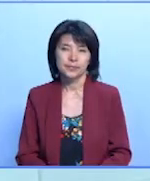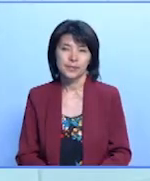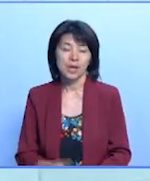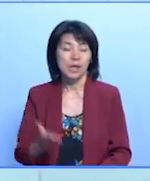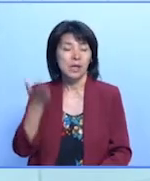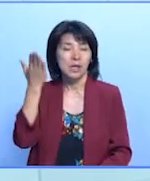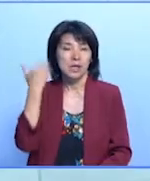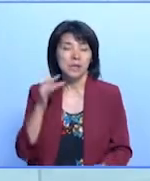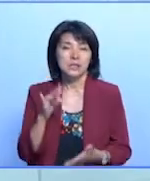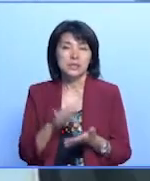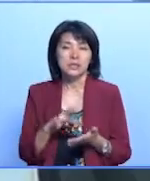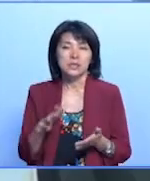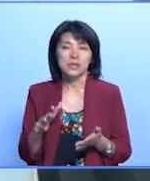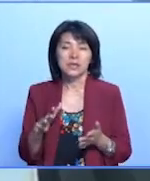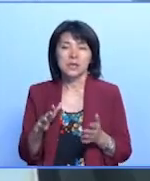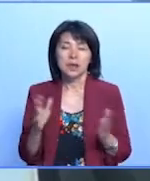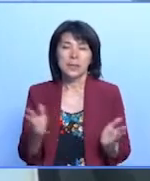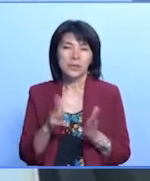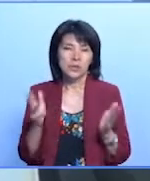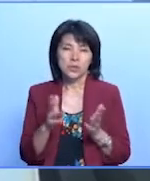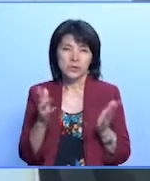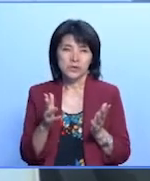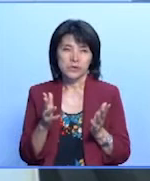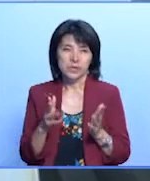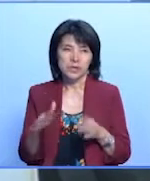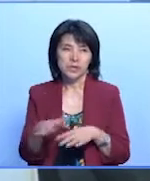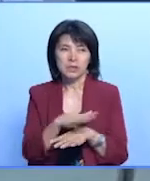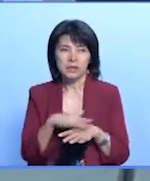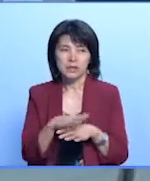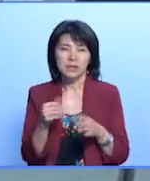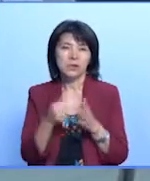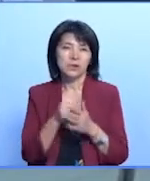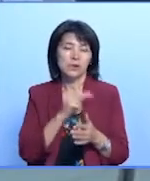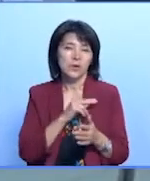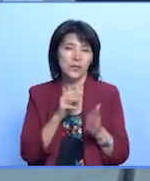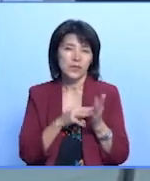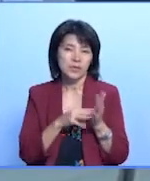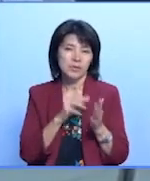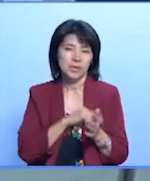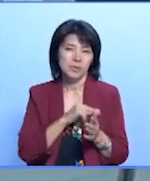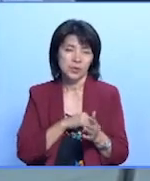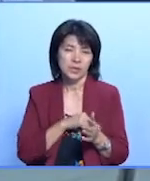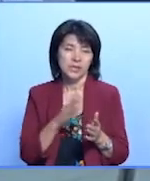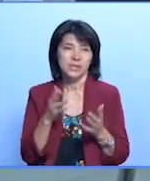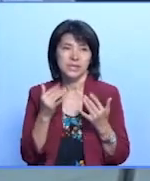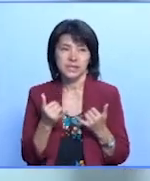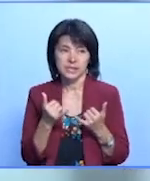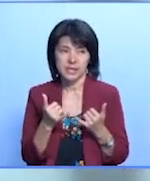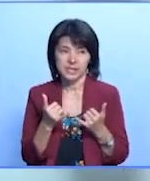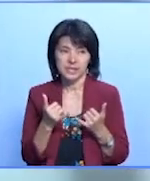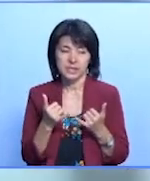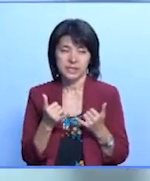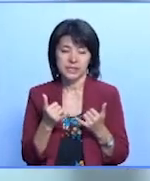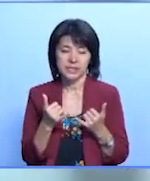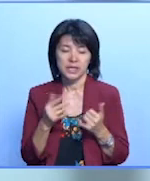Ранее центры обслуживания населения при Иртышье работали с 9 часов утра до 8 вечера. В целях безопасности рабочее время сократили.